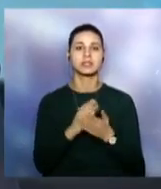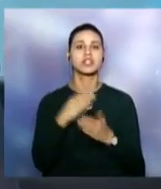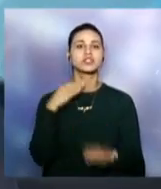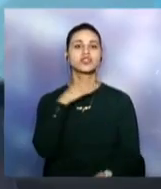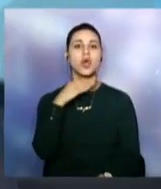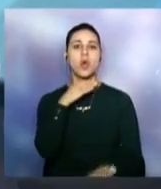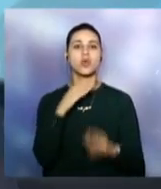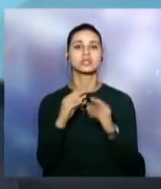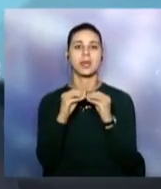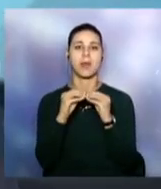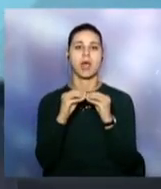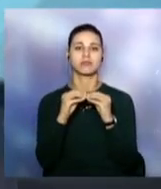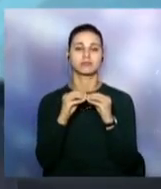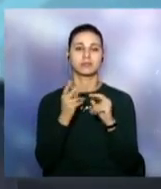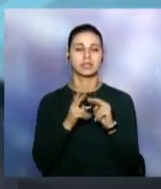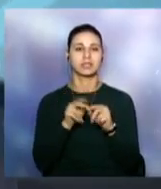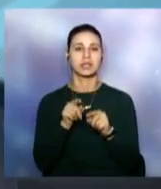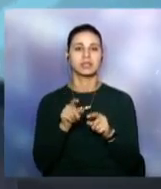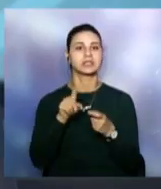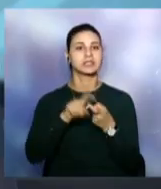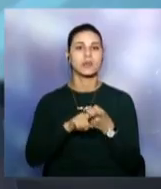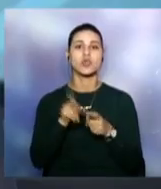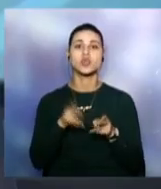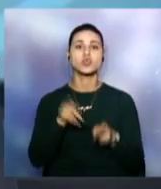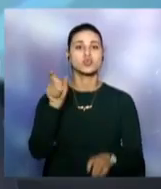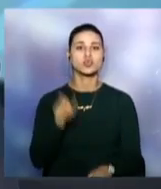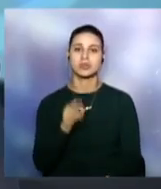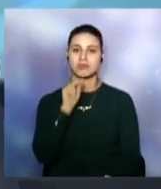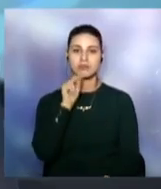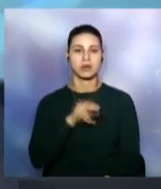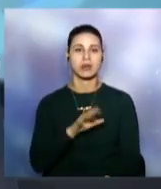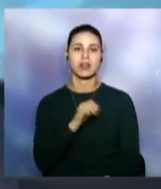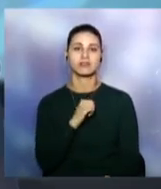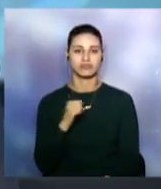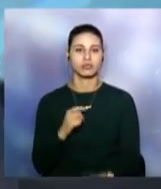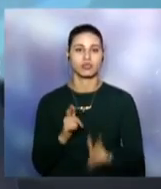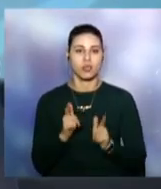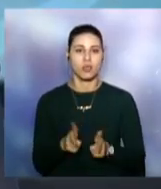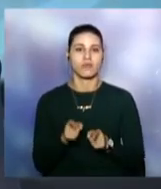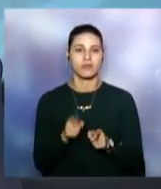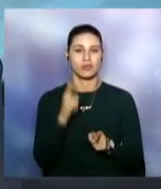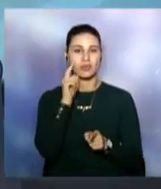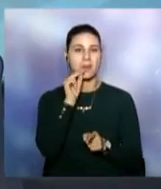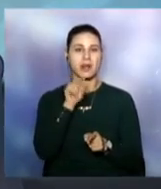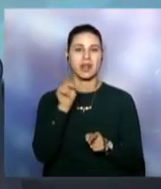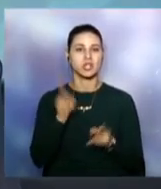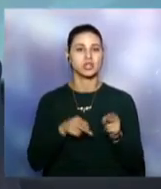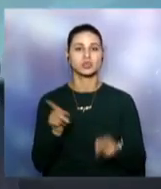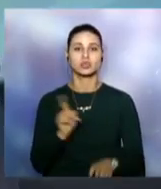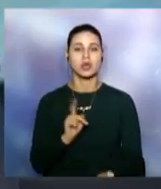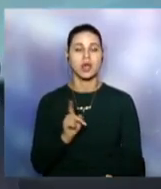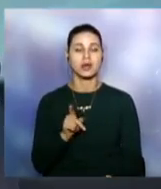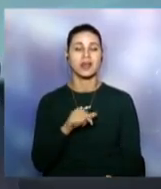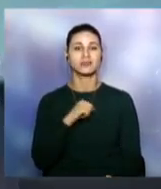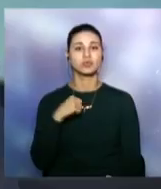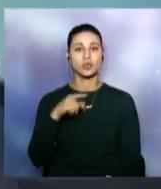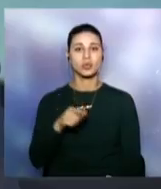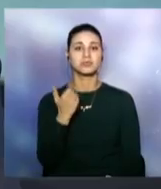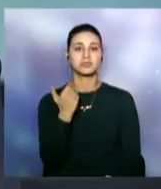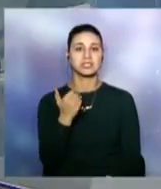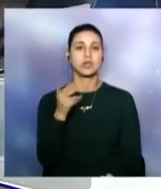შეხორცებითი ზონების განვითარება, რომელსაც ეს არ არის დამოკიდებული ქირურგზე, ეს არ არის ქირურგის ბრალი, ეს არის ამ